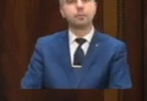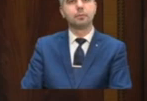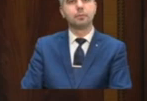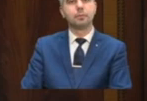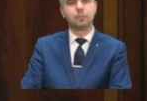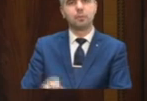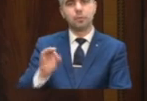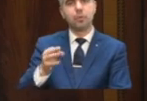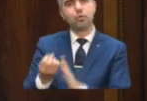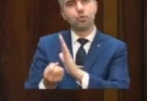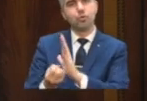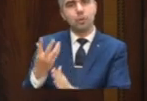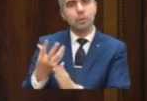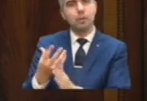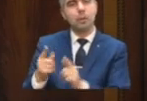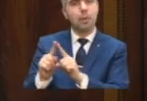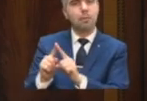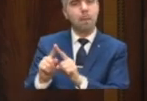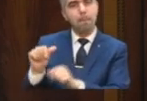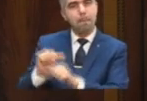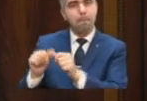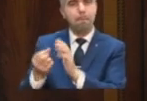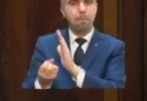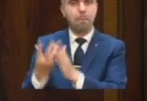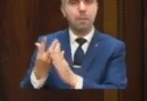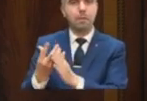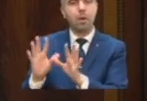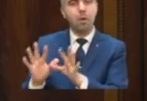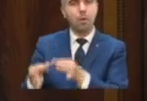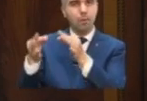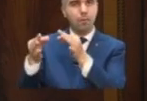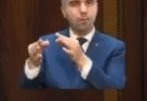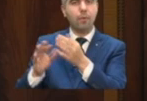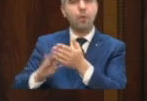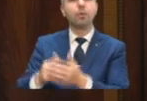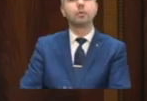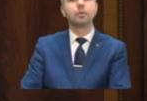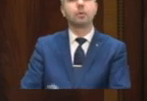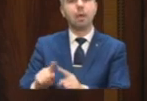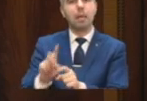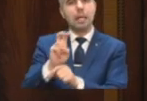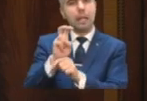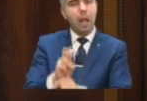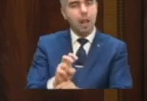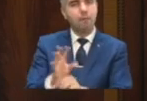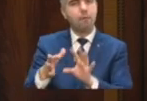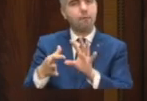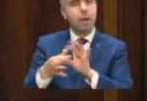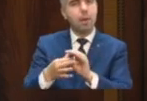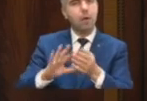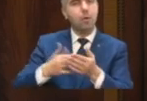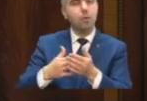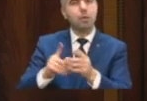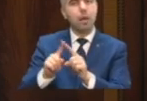طبعا ابتكار آلية جديدة، حلول جديدة، لا سيما الحلول اللي كتعلق بالتمويل وتمكين المقتنين من